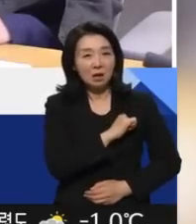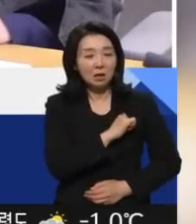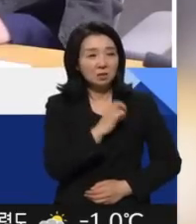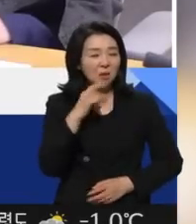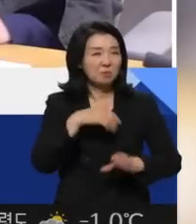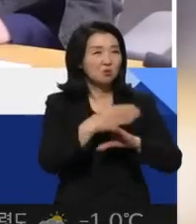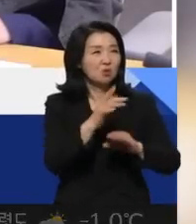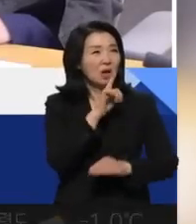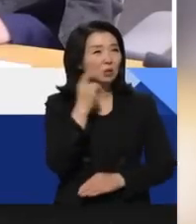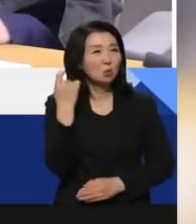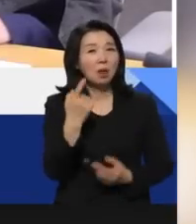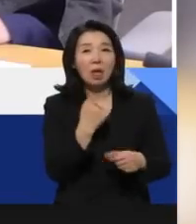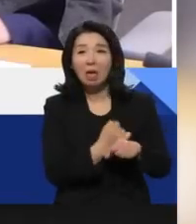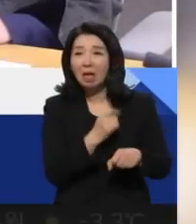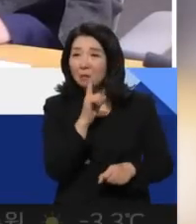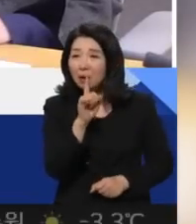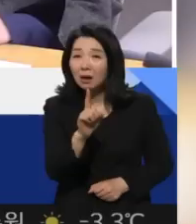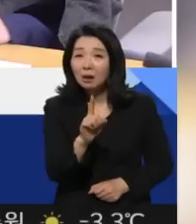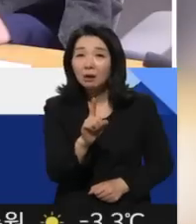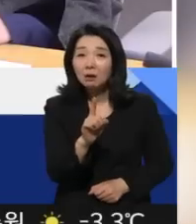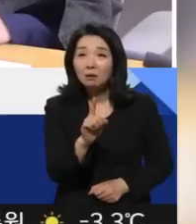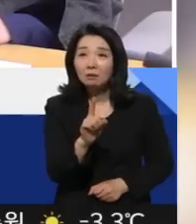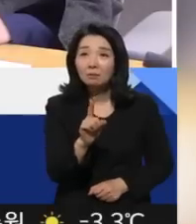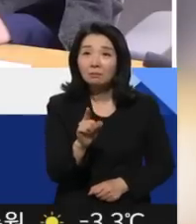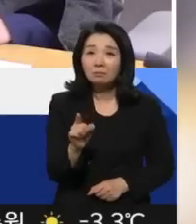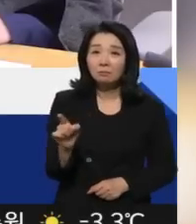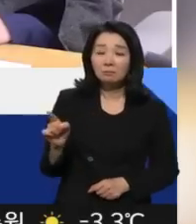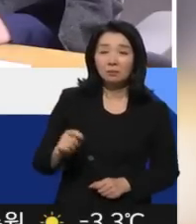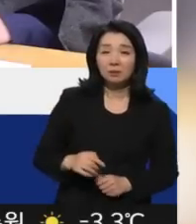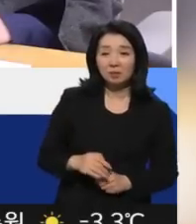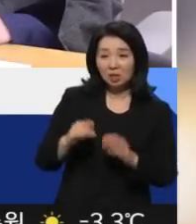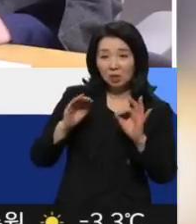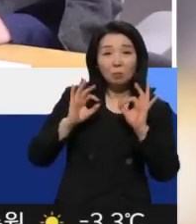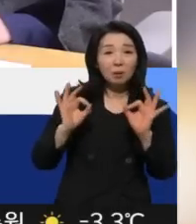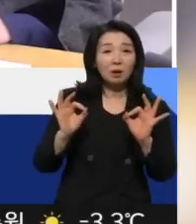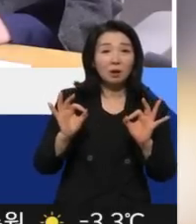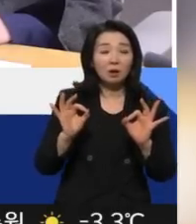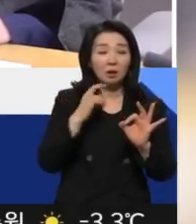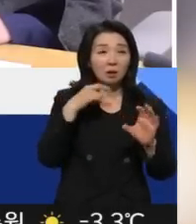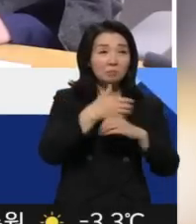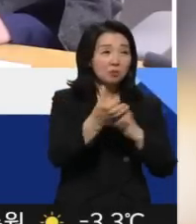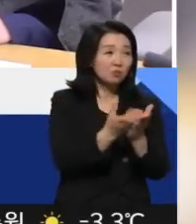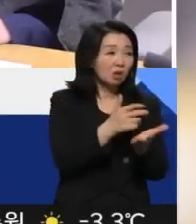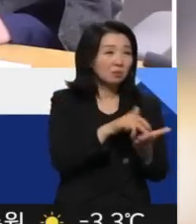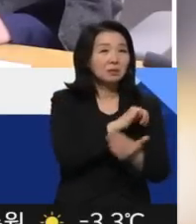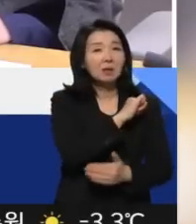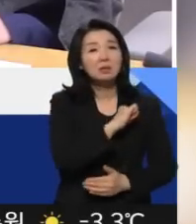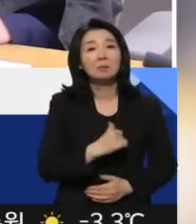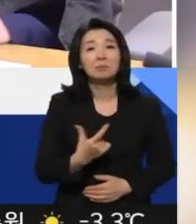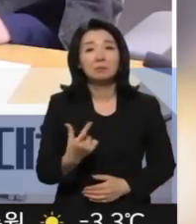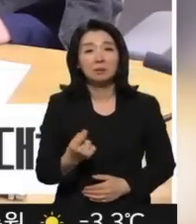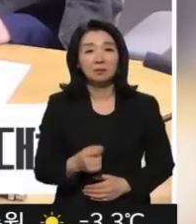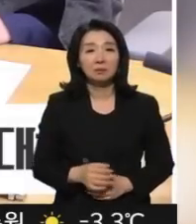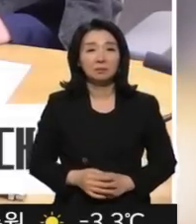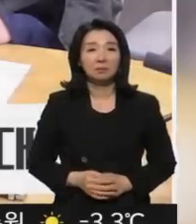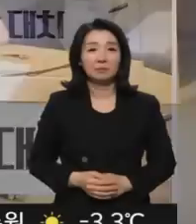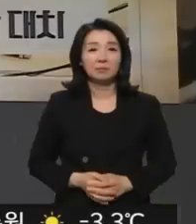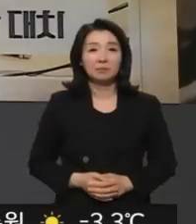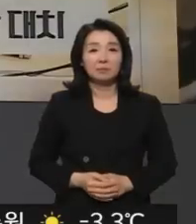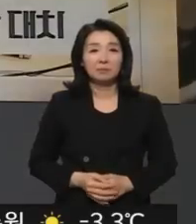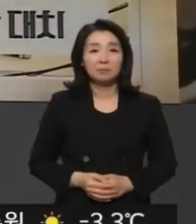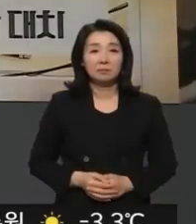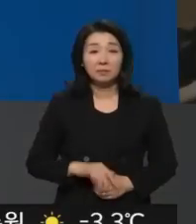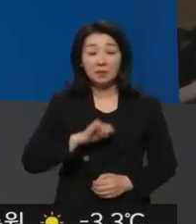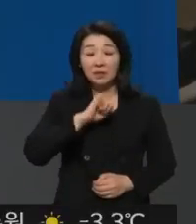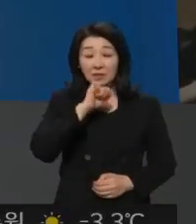소리 안에 뭐 이런 얘기 했다는 보도가 나오던데요. 그 이런 점을 볼 때도 뭐 민주당 입장에서도 많이 참은 것 같습니다.